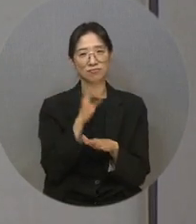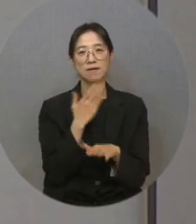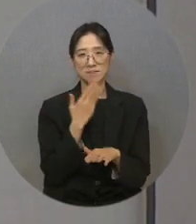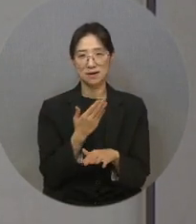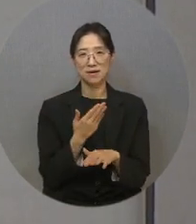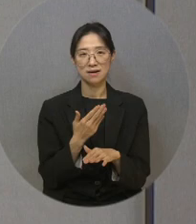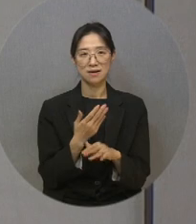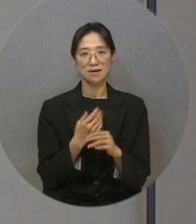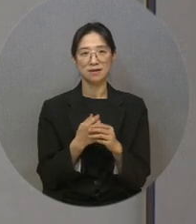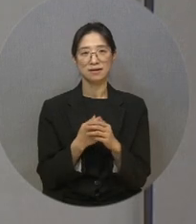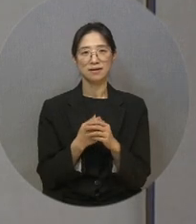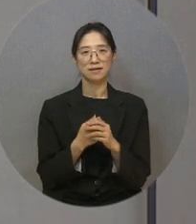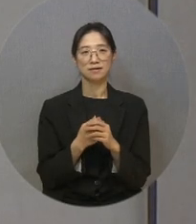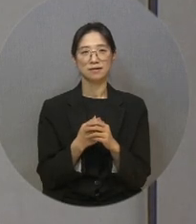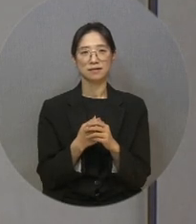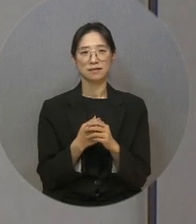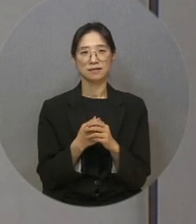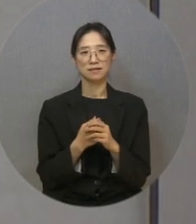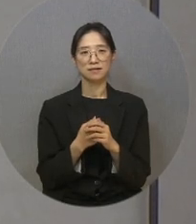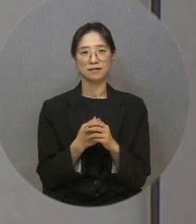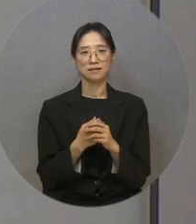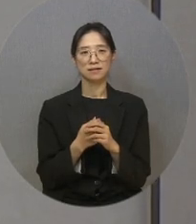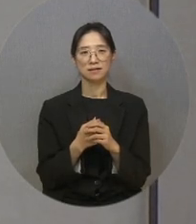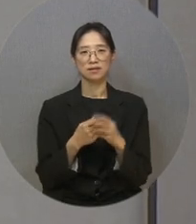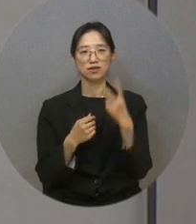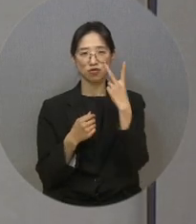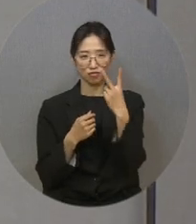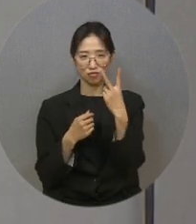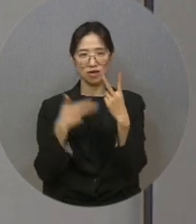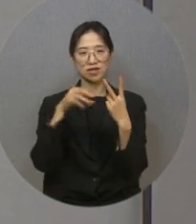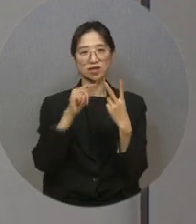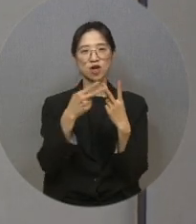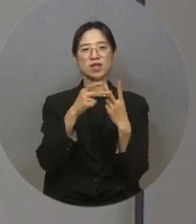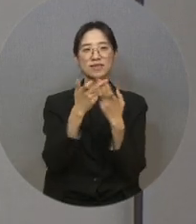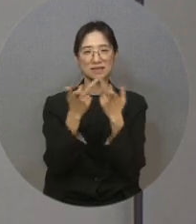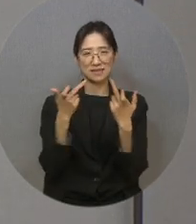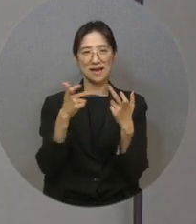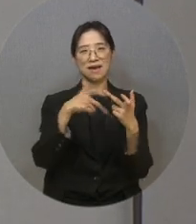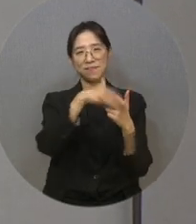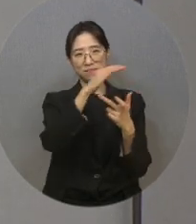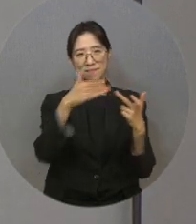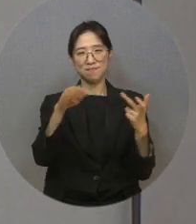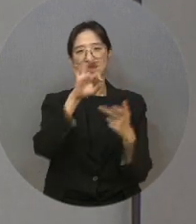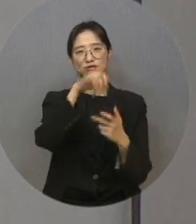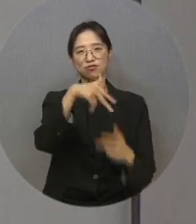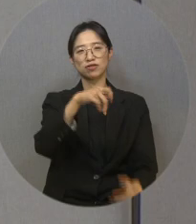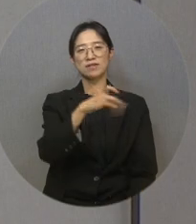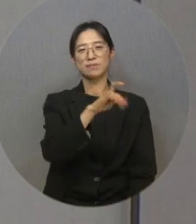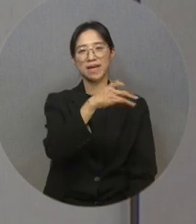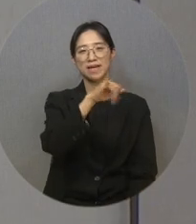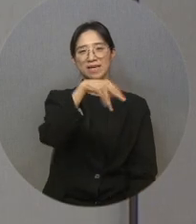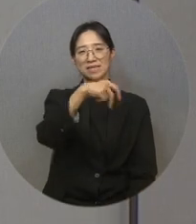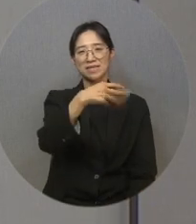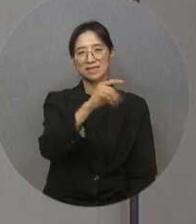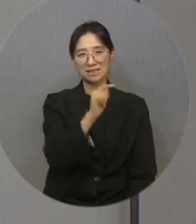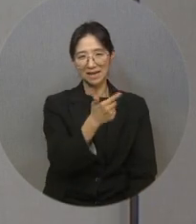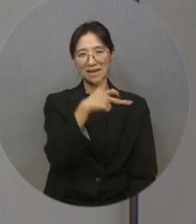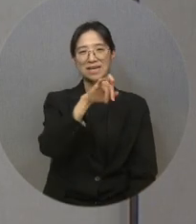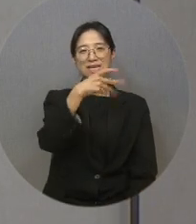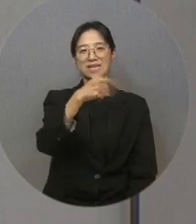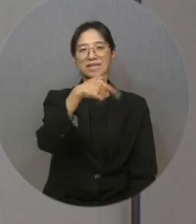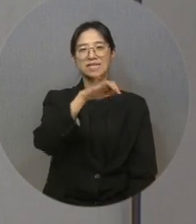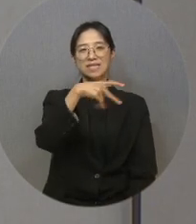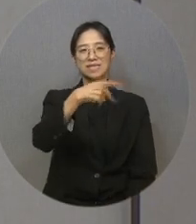텐데 두 개 천산산맥의 우즈베키스탄, 키르기스탄 이쪽에 가면